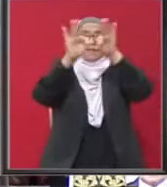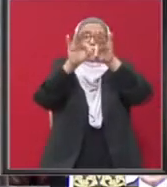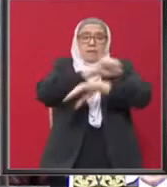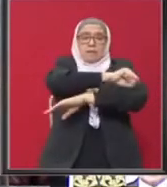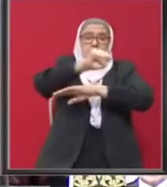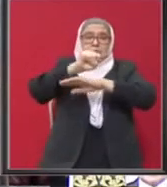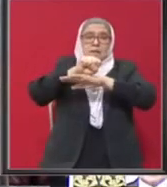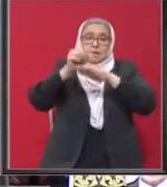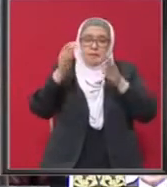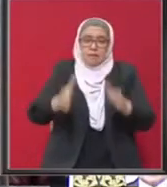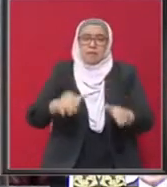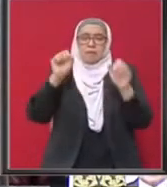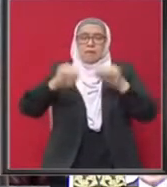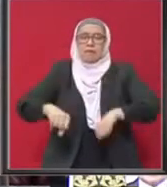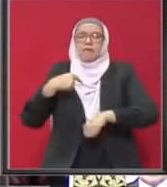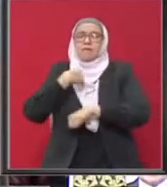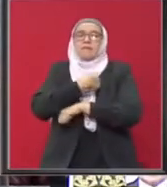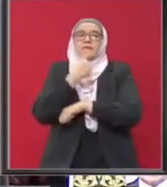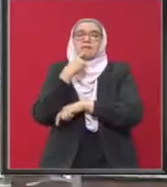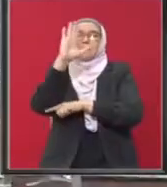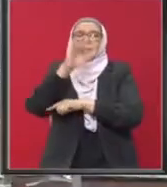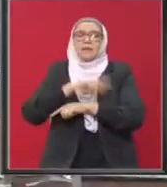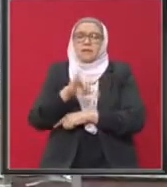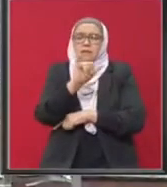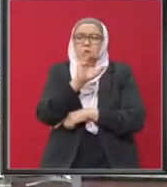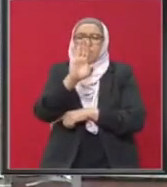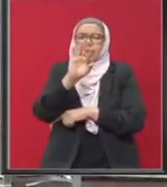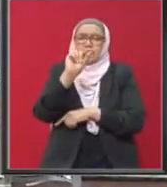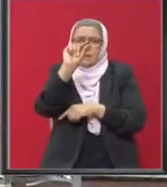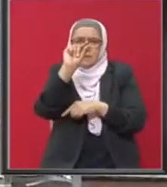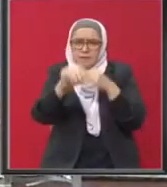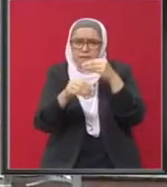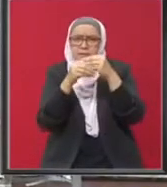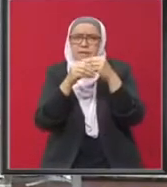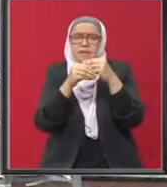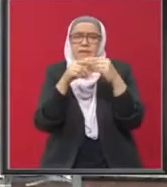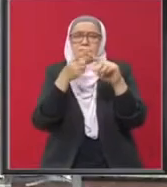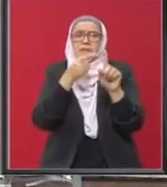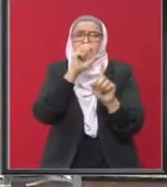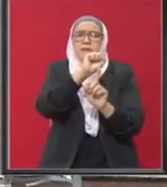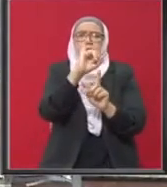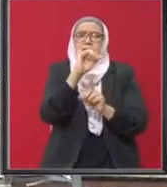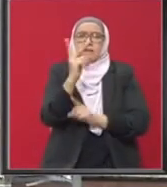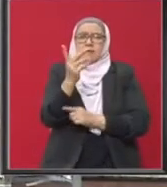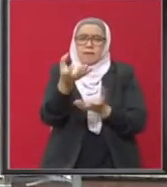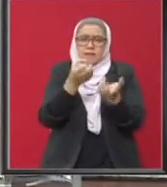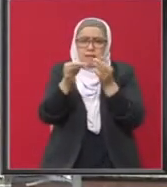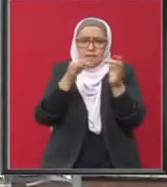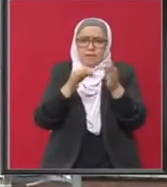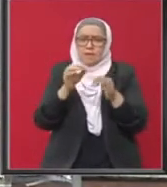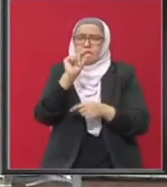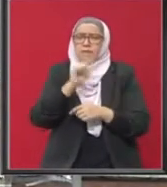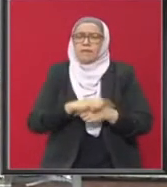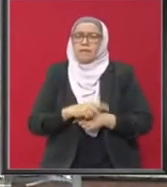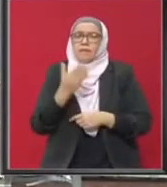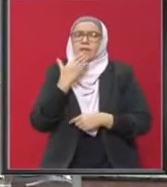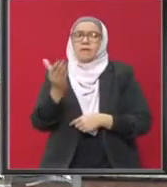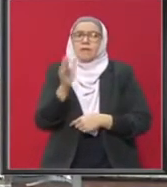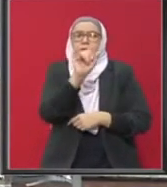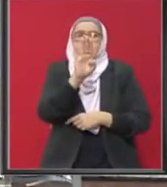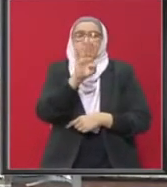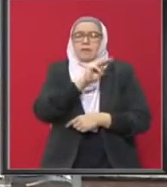kita aja mind map Iwa menteri sedikit kepada sih mau penjelasan yasik itu masih ngantri